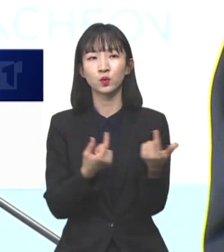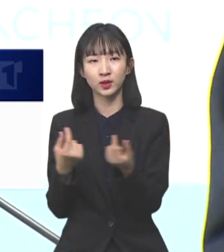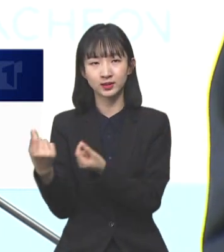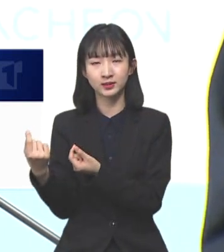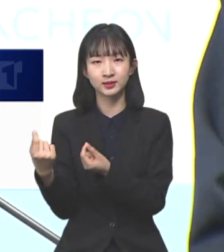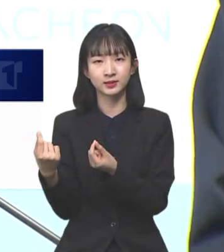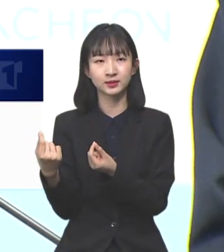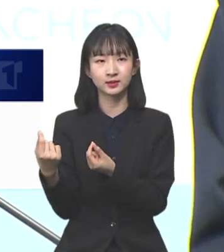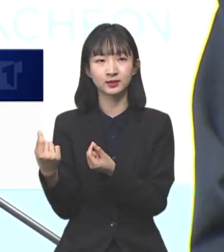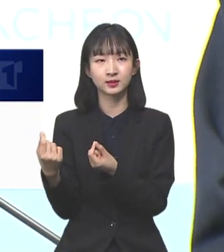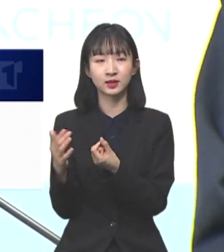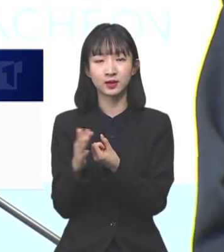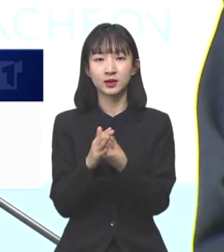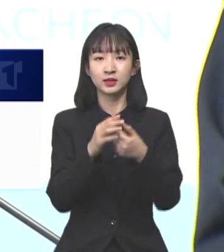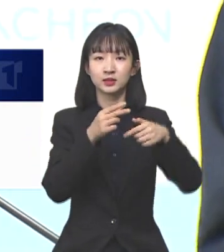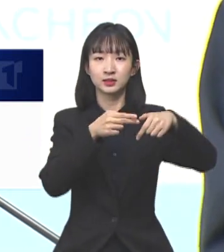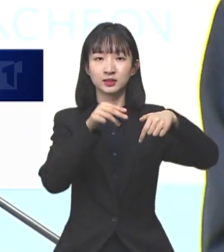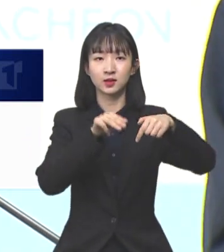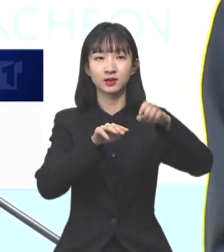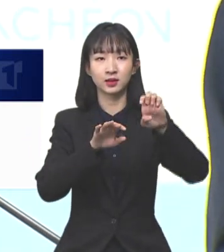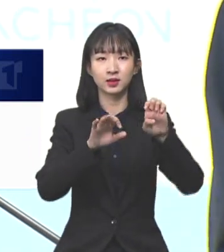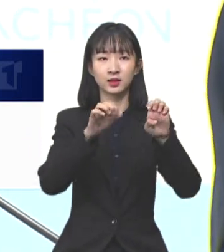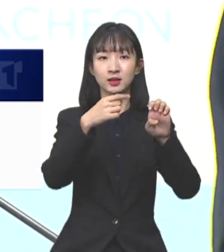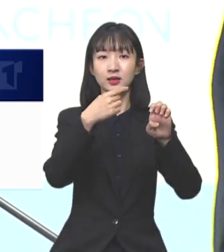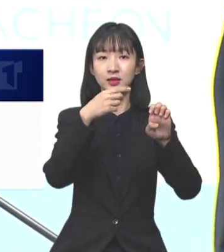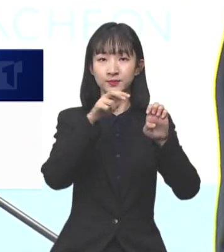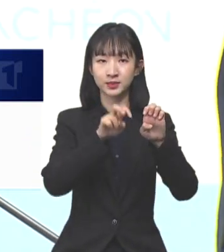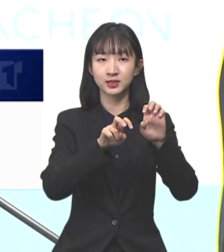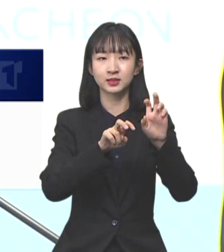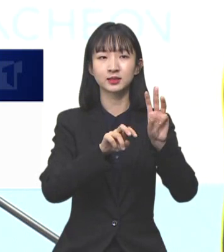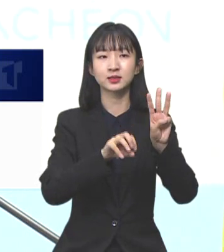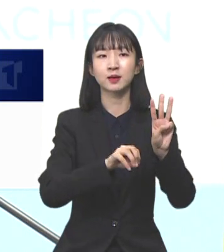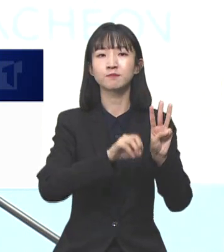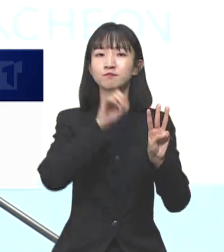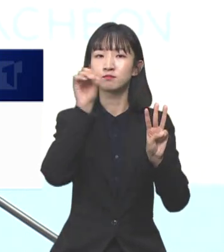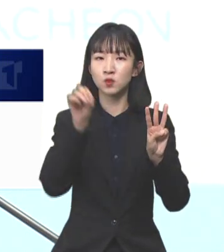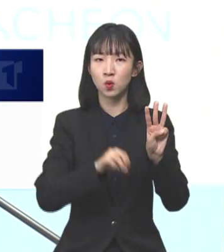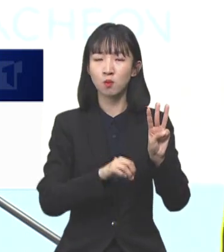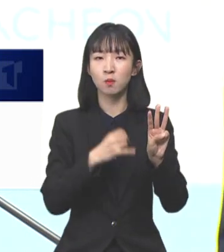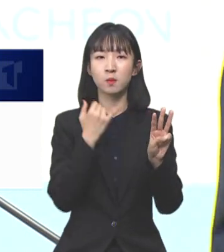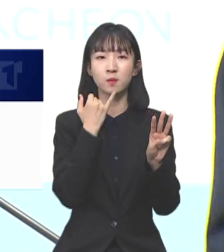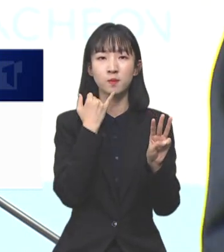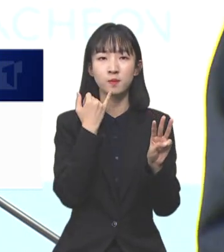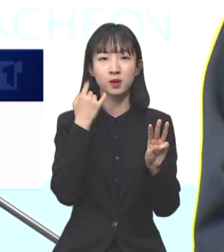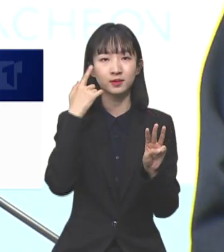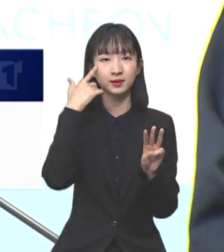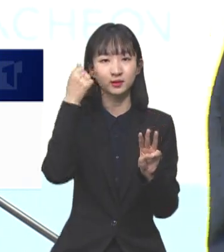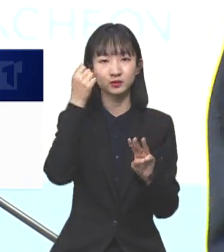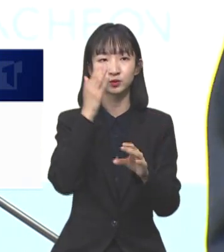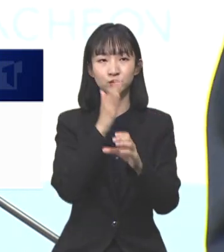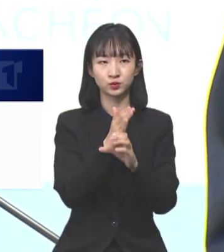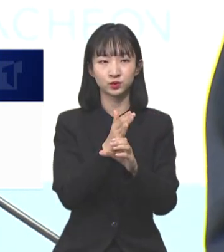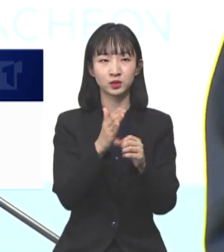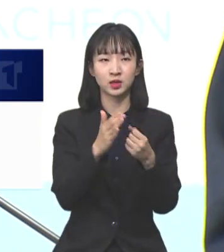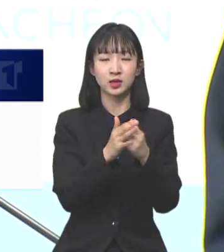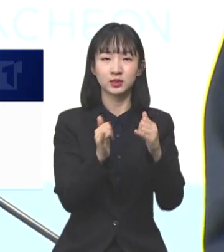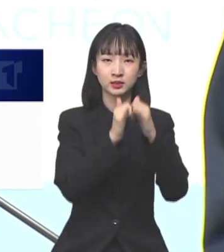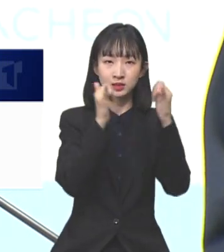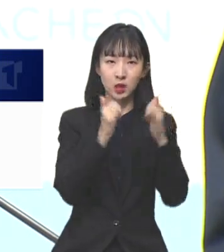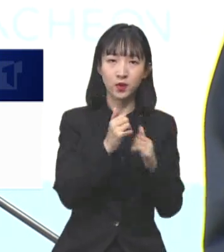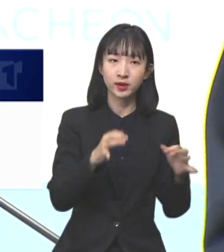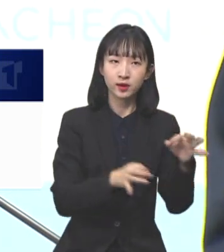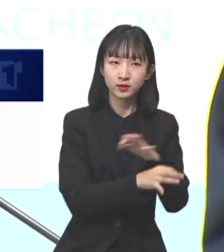하고자 합니다 일선 이음은 적어도 3% 정도면 적정 할인율이 될 것이라고 보고 있습니다 타율적 경제